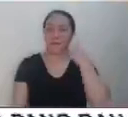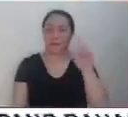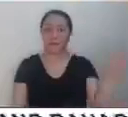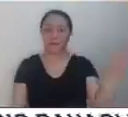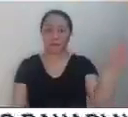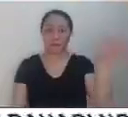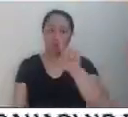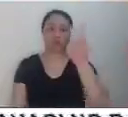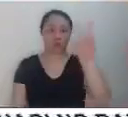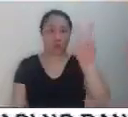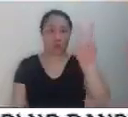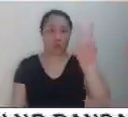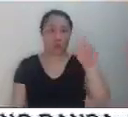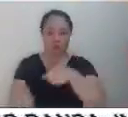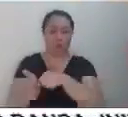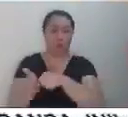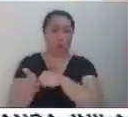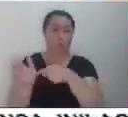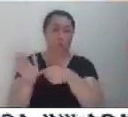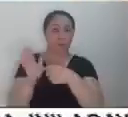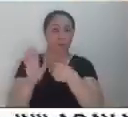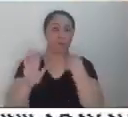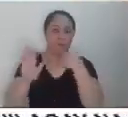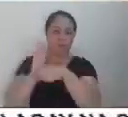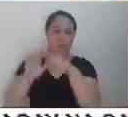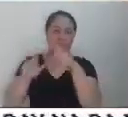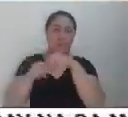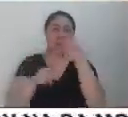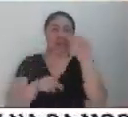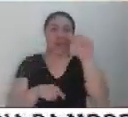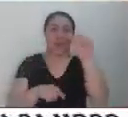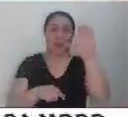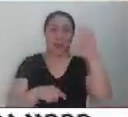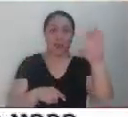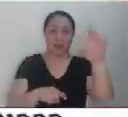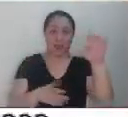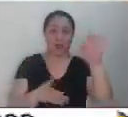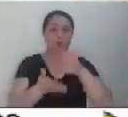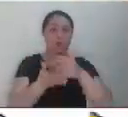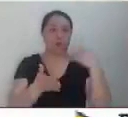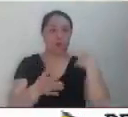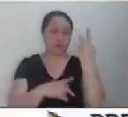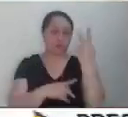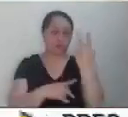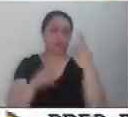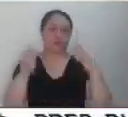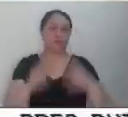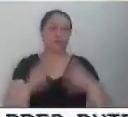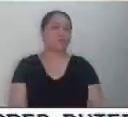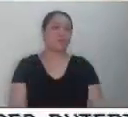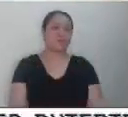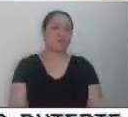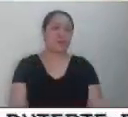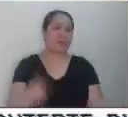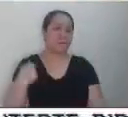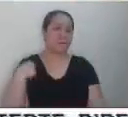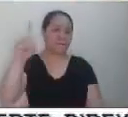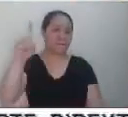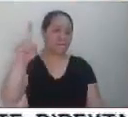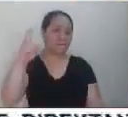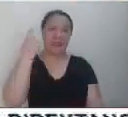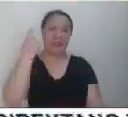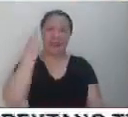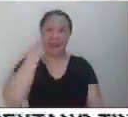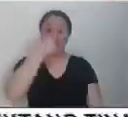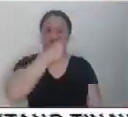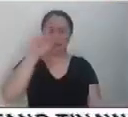mas mapabilis po yung pagpapakabit ng RFID tags, Attorney Kimbo? Opo, opo. Salamat. Nagkukumahugo yung mga kababayan po